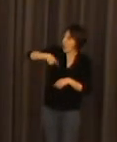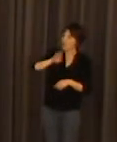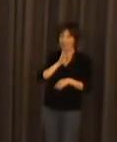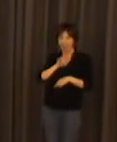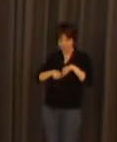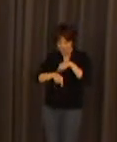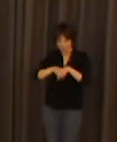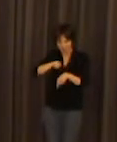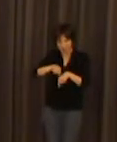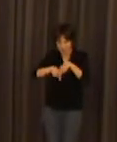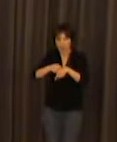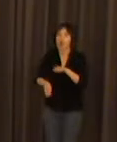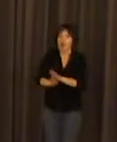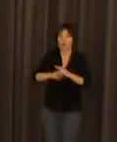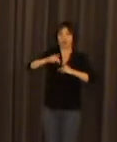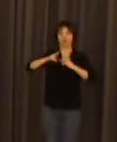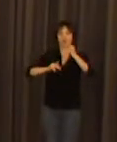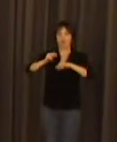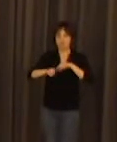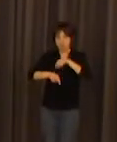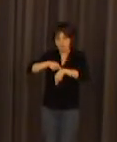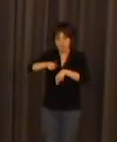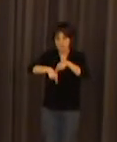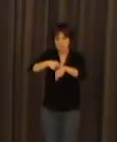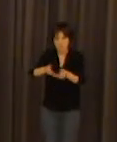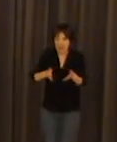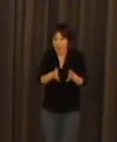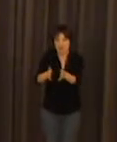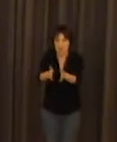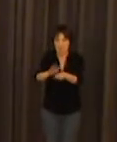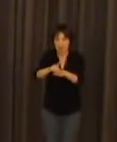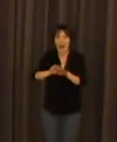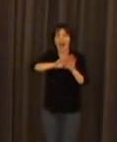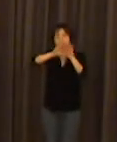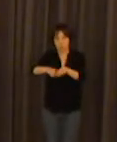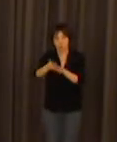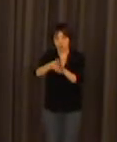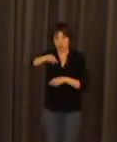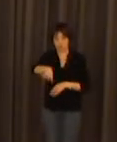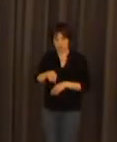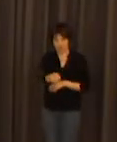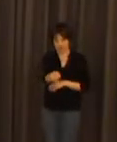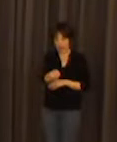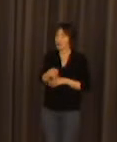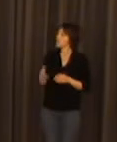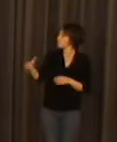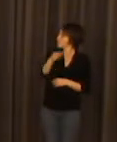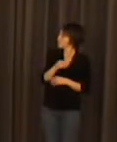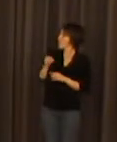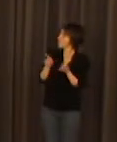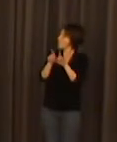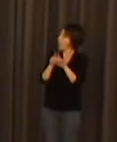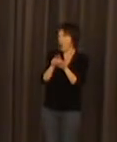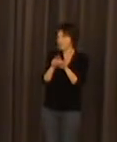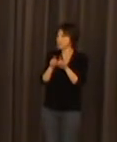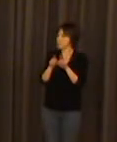puguem anar construint a favor de la llengua de signes catalana. Ens hi trobem nosaltres com a impulsors, la Direcció General